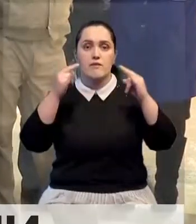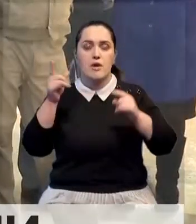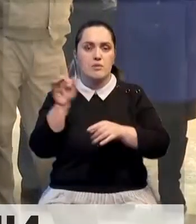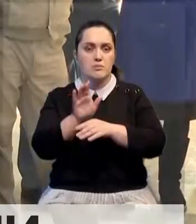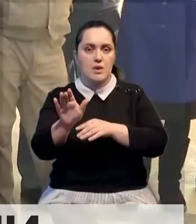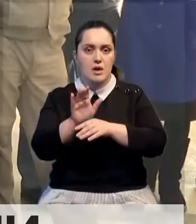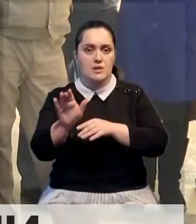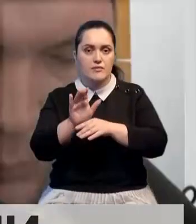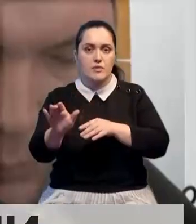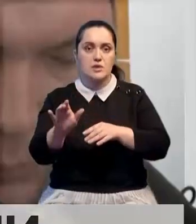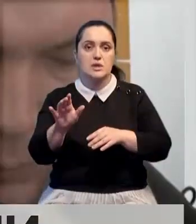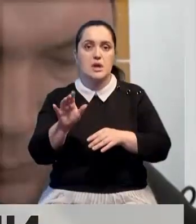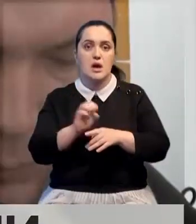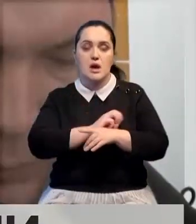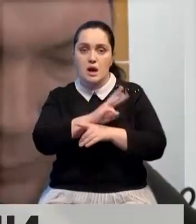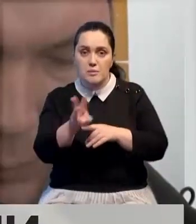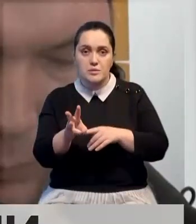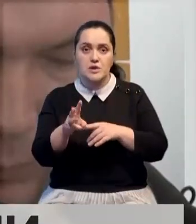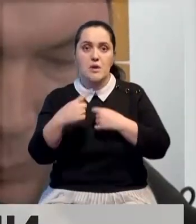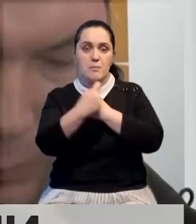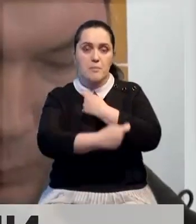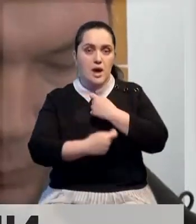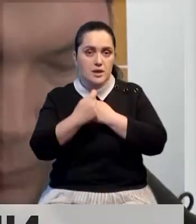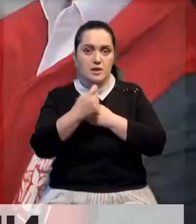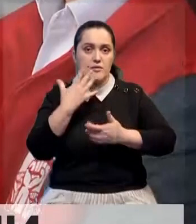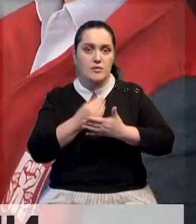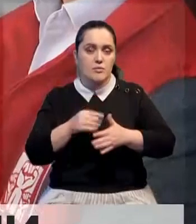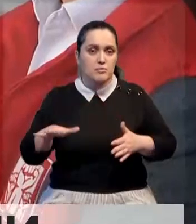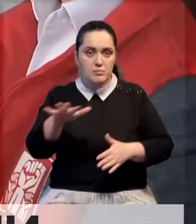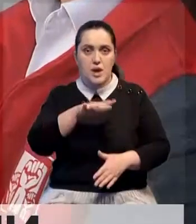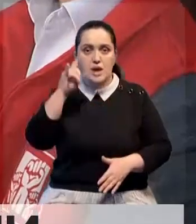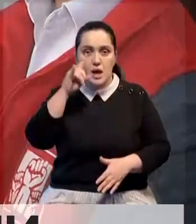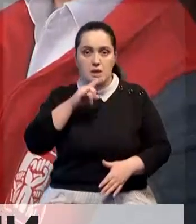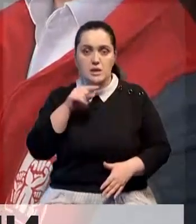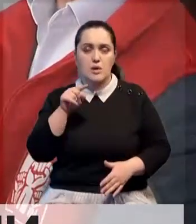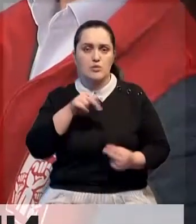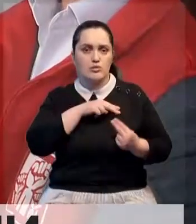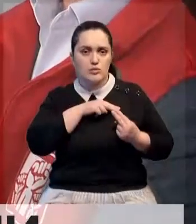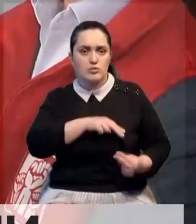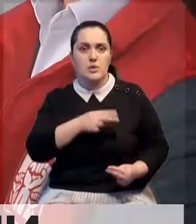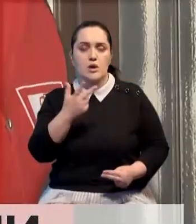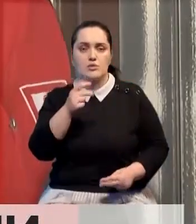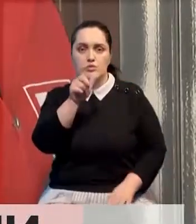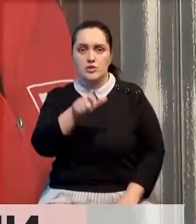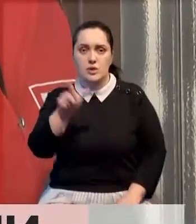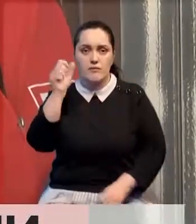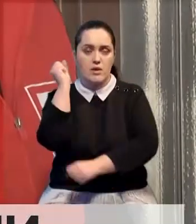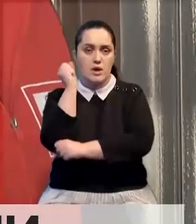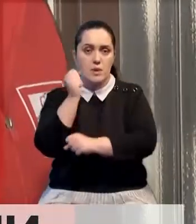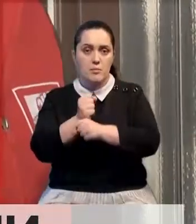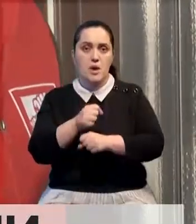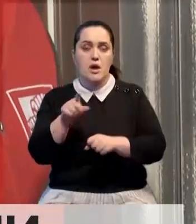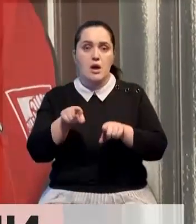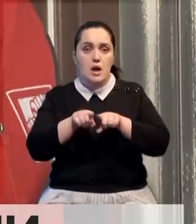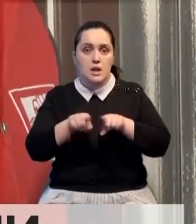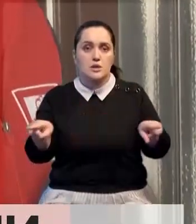кирпичного производства в стране и обеспечивает строительным материалом внутренний рынок. На заводе трудятся около 300 человек. Члены